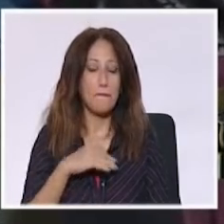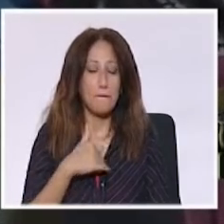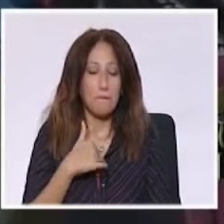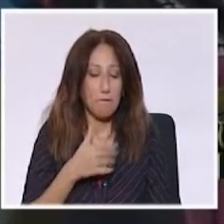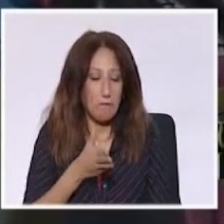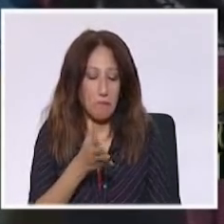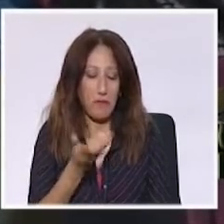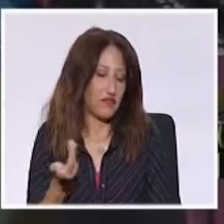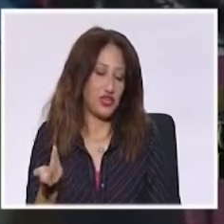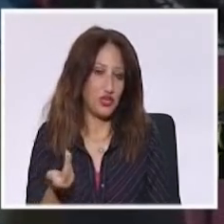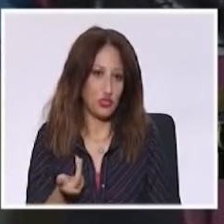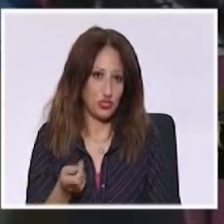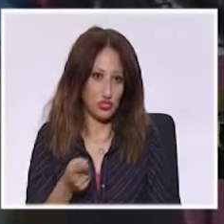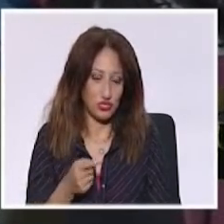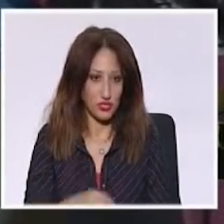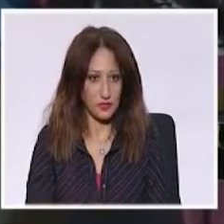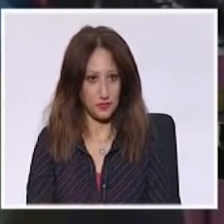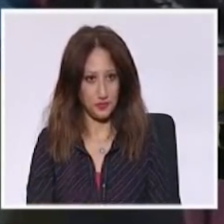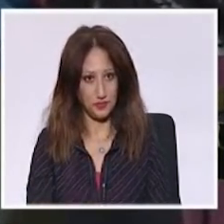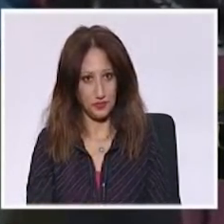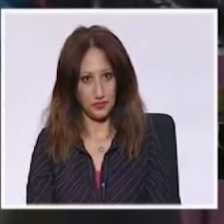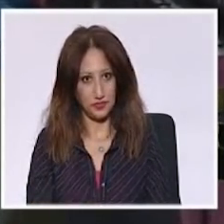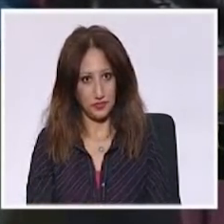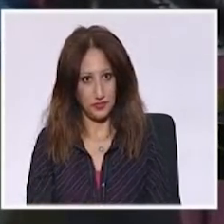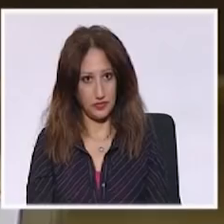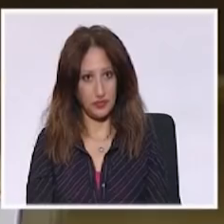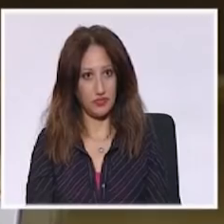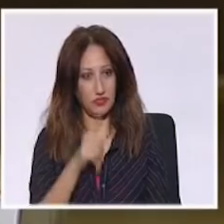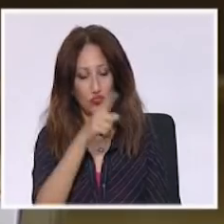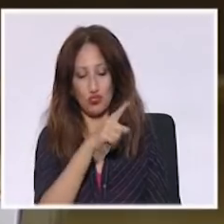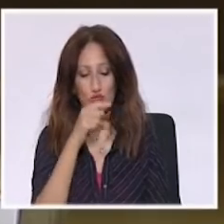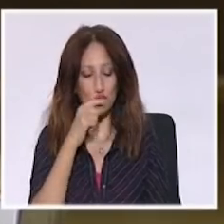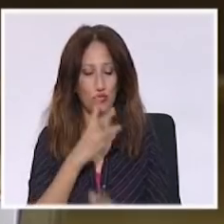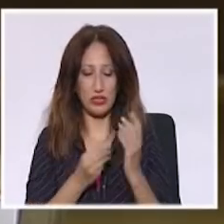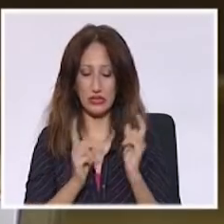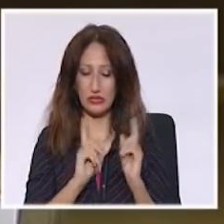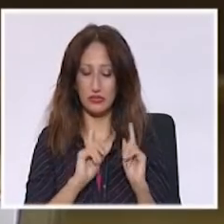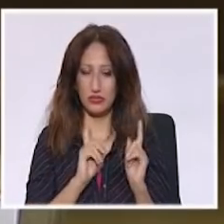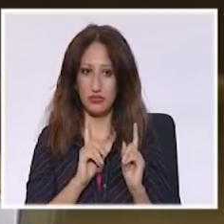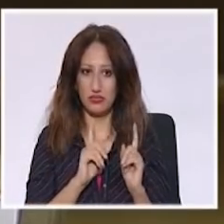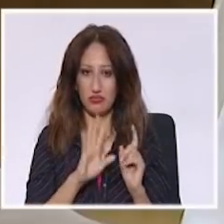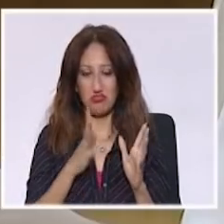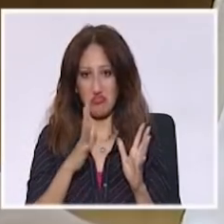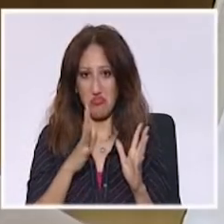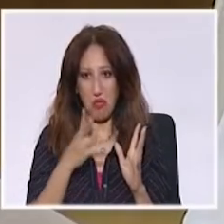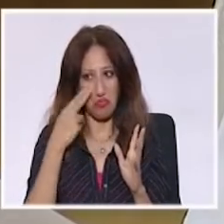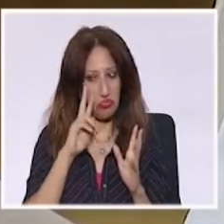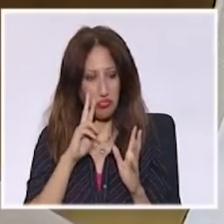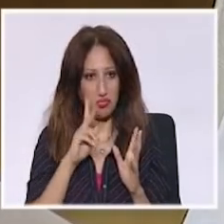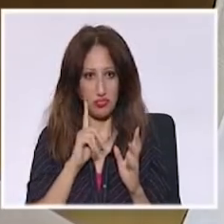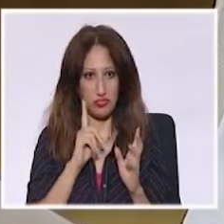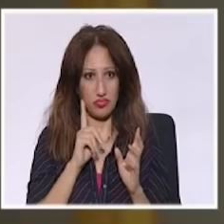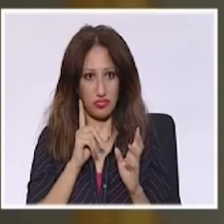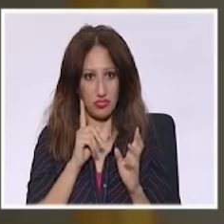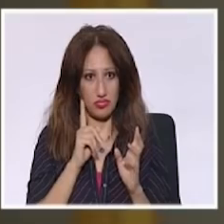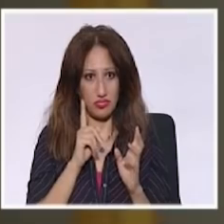احنا بنسمع. انا مقدر ان كنت بتدور على بنتكم على فكره، ربنا يعطلكم فيها. بصي حاجه، انا مقدر جدا شعورك ومقدر جدا